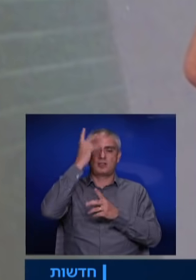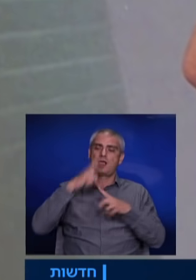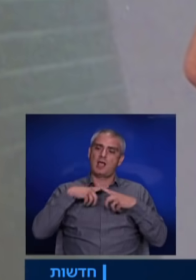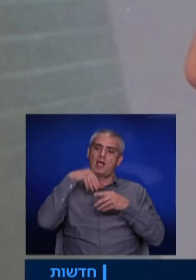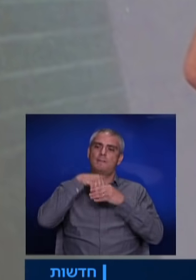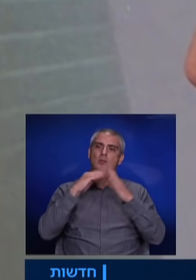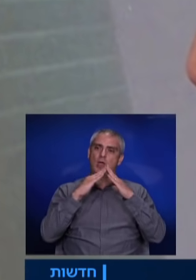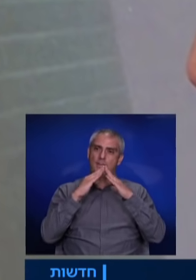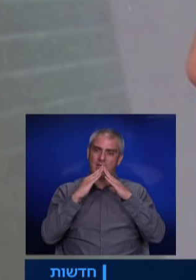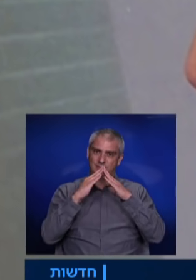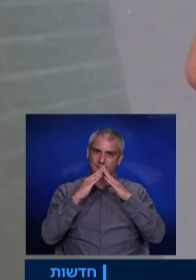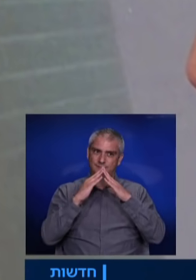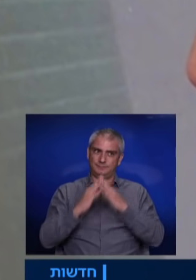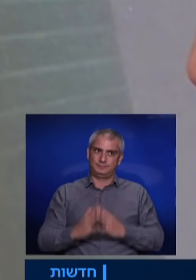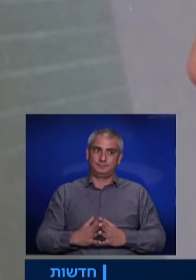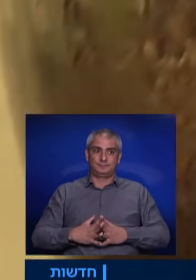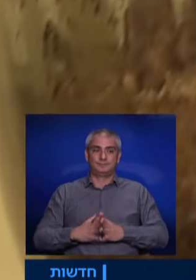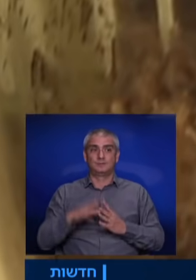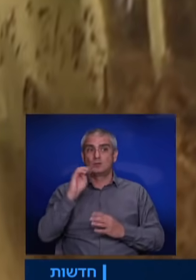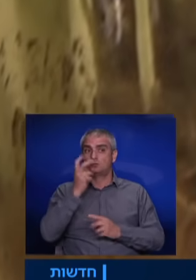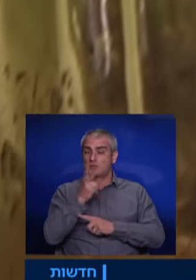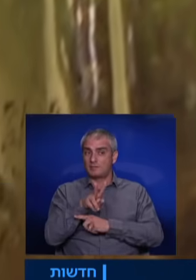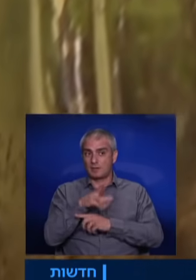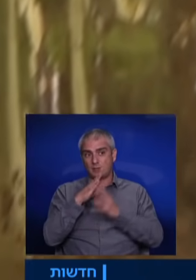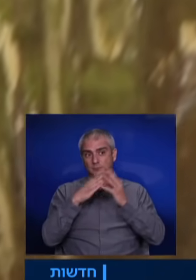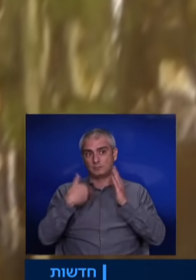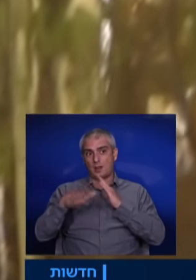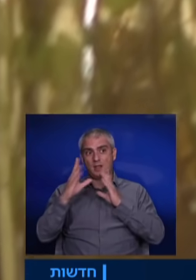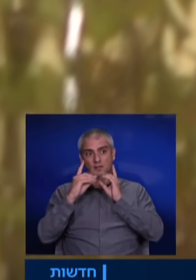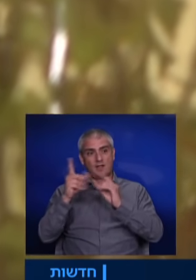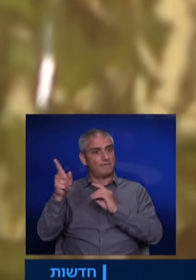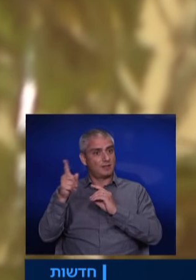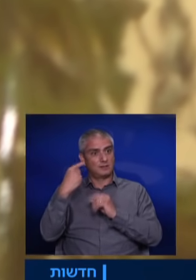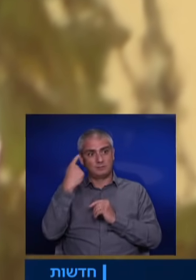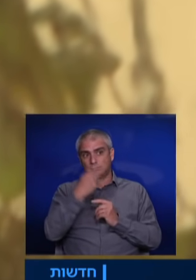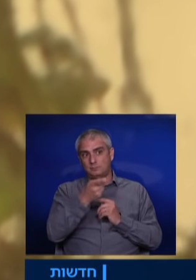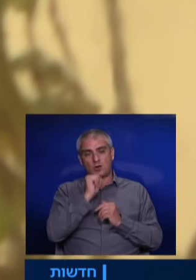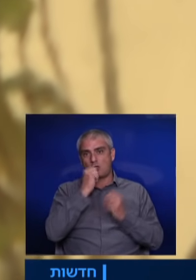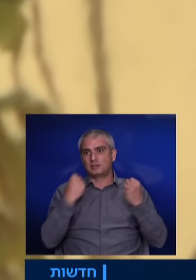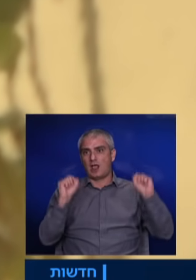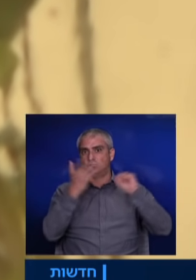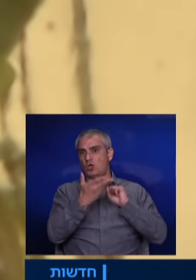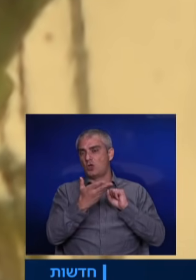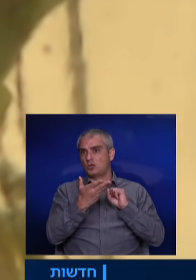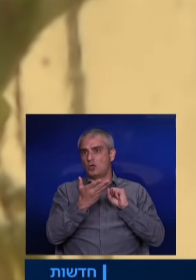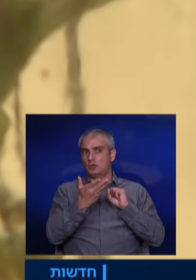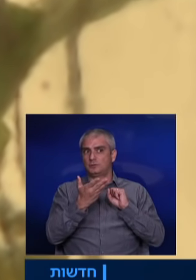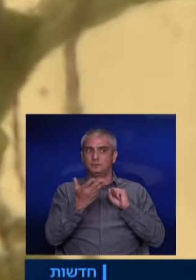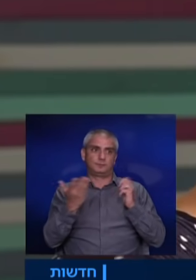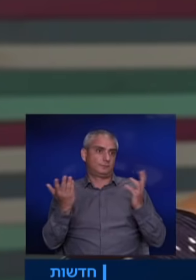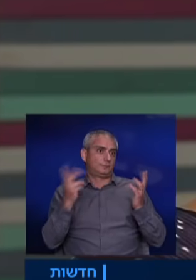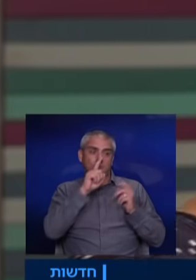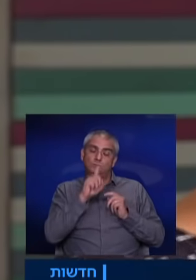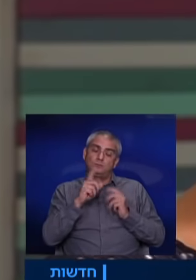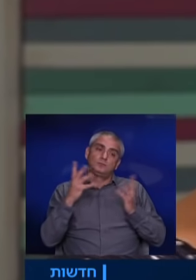חי בתוך הבית. נכון. משה נפטר, הלך בדרכו, ועל פניו את לא רוצה לשחרר אותו. יכול